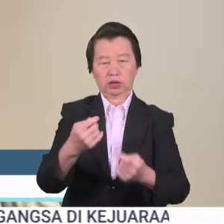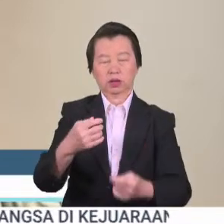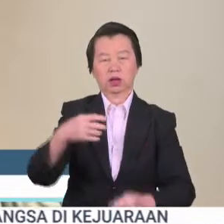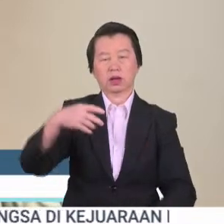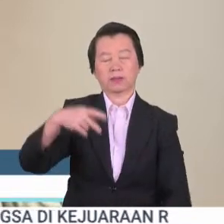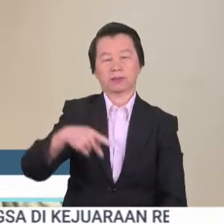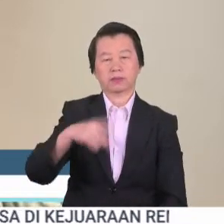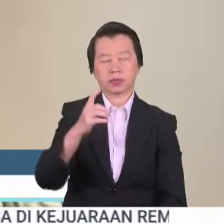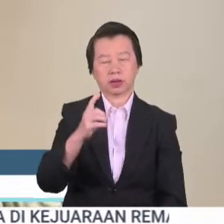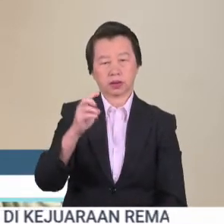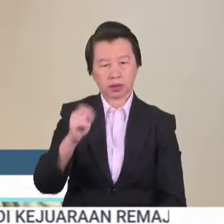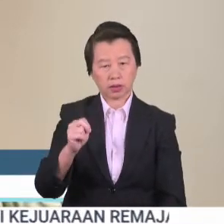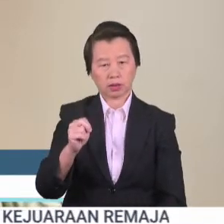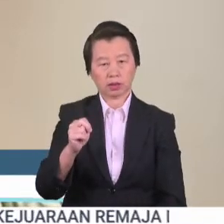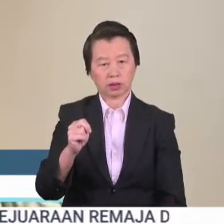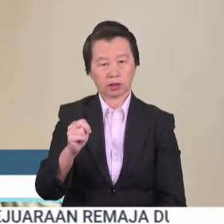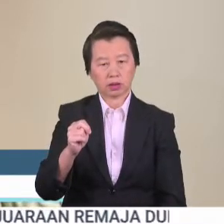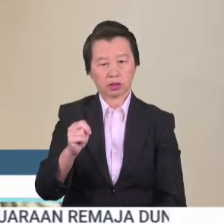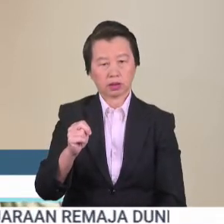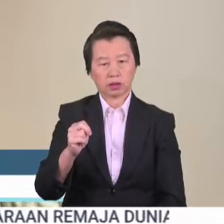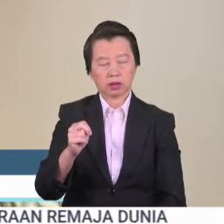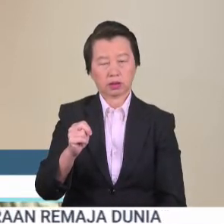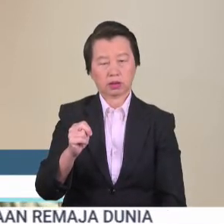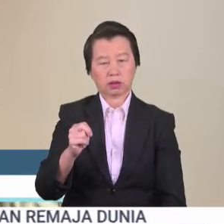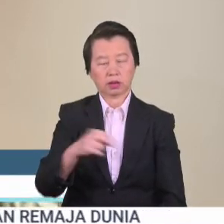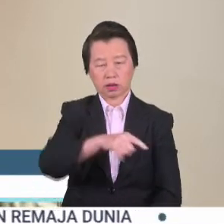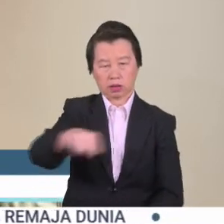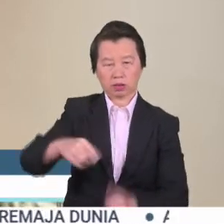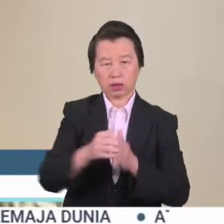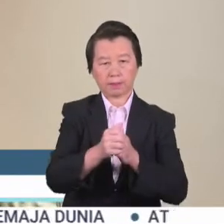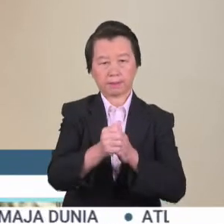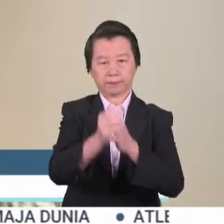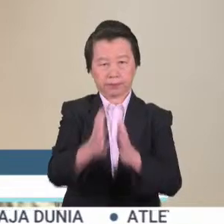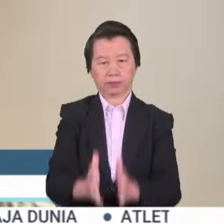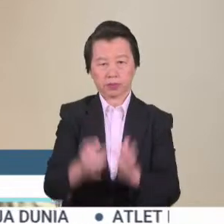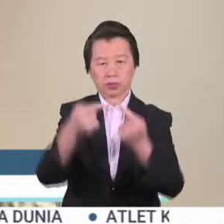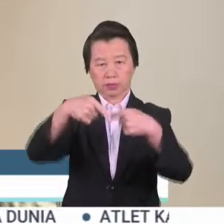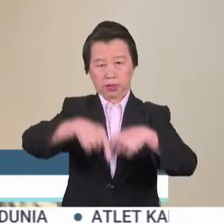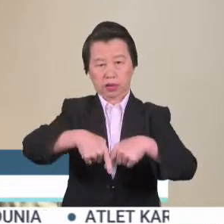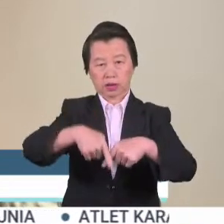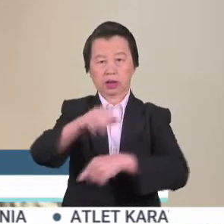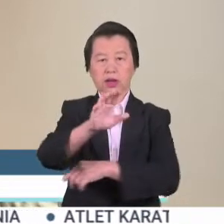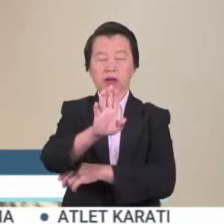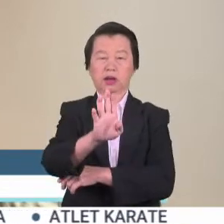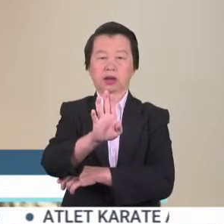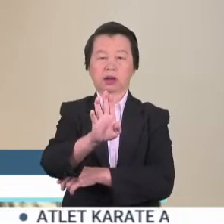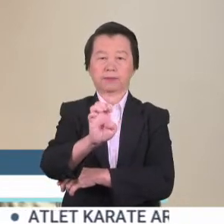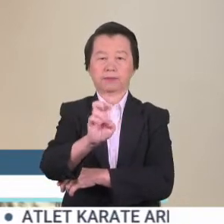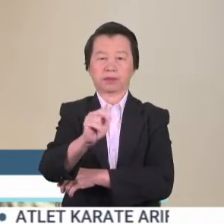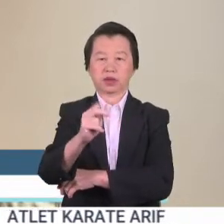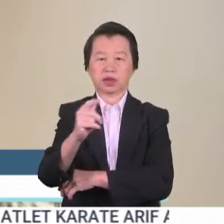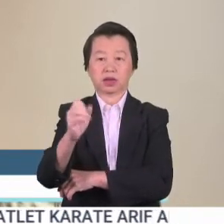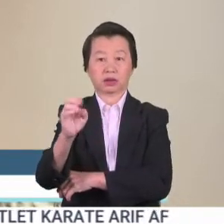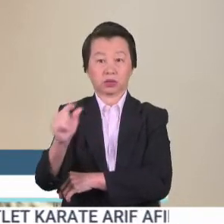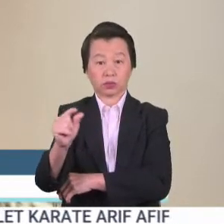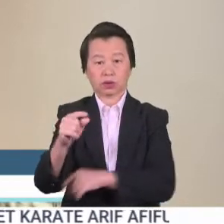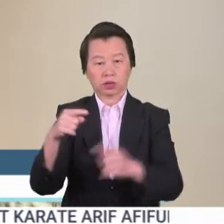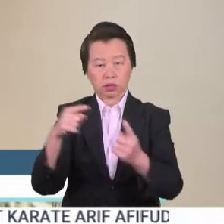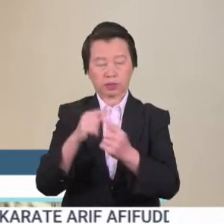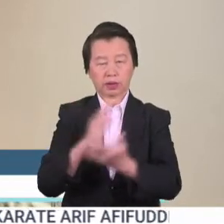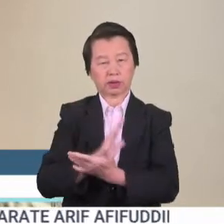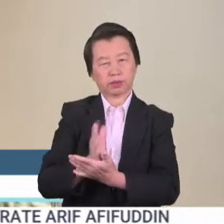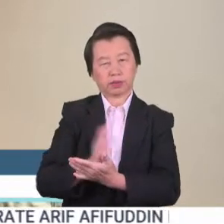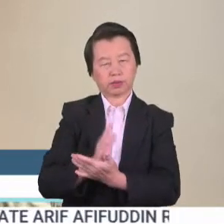PDM di kalangan kepimpinan umno bahagian bent kepada pemangku